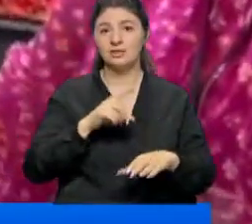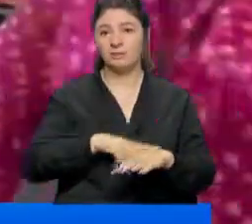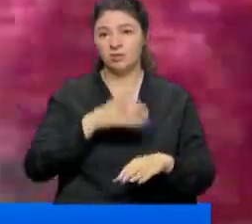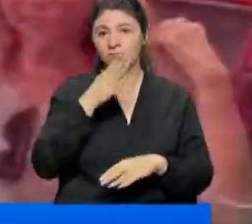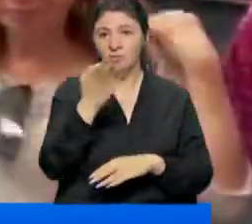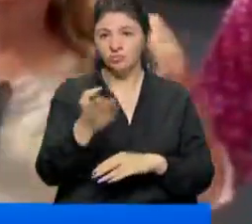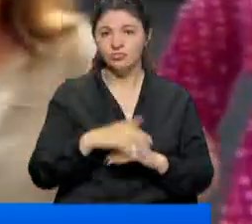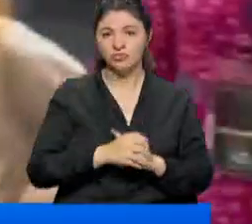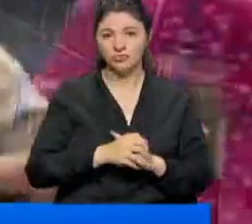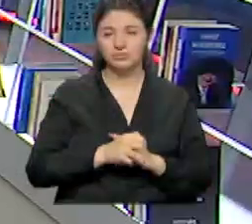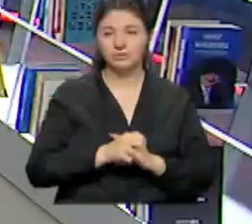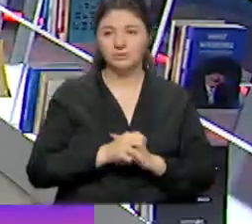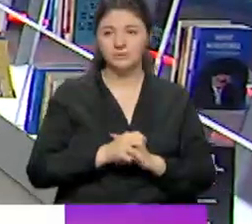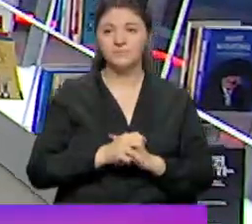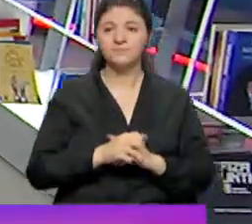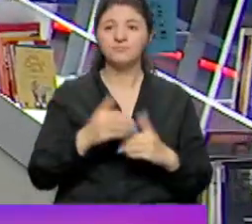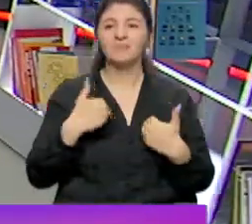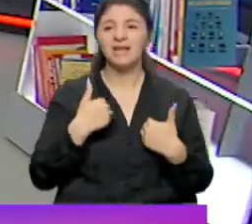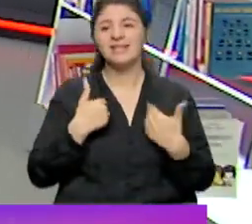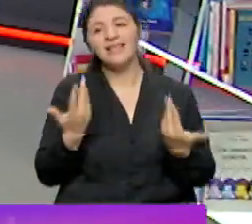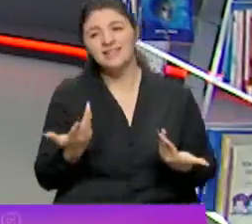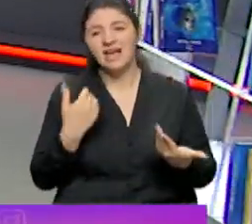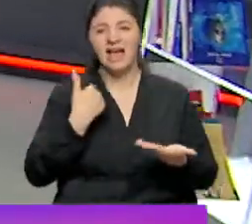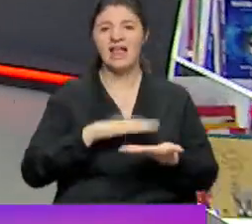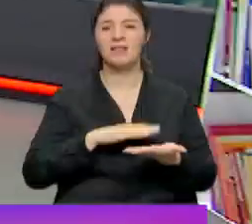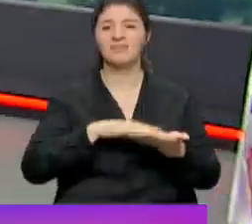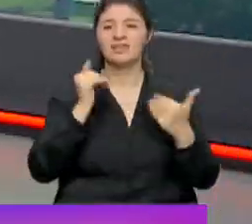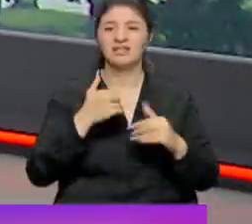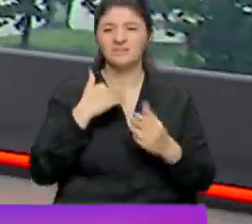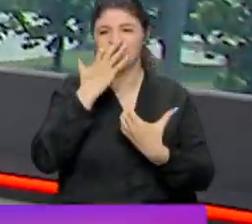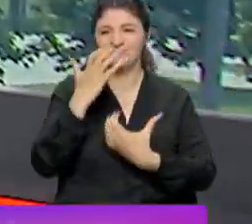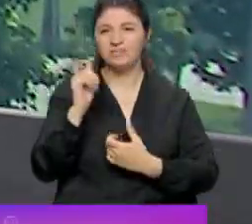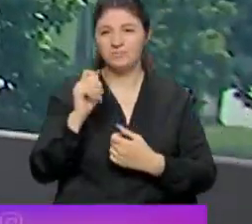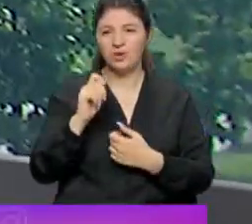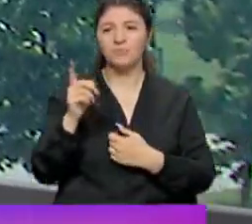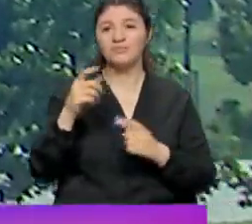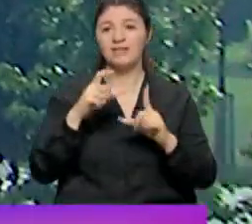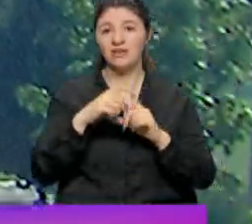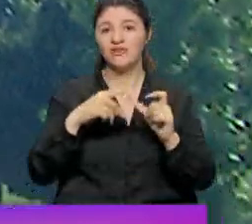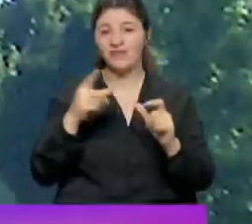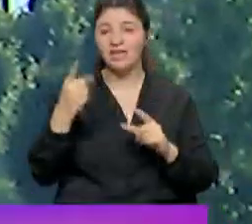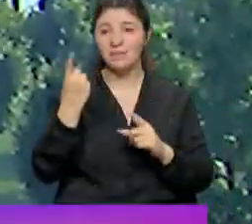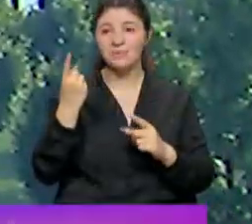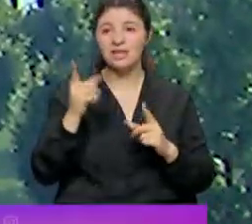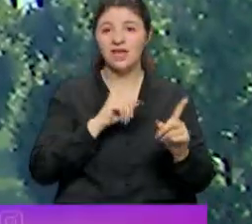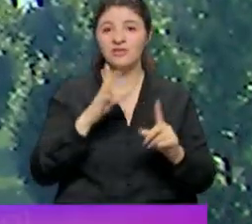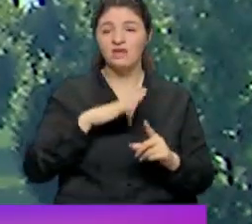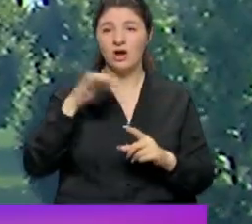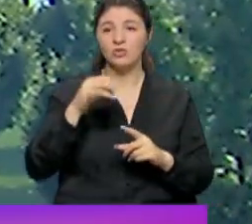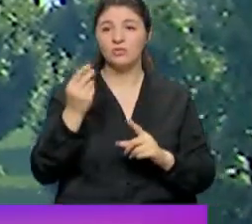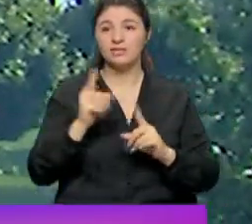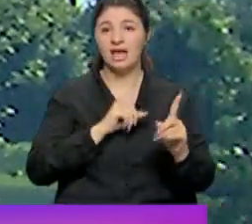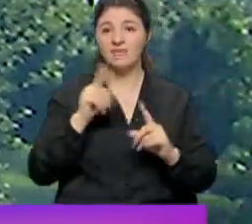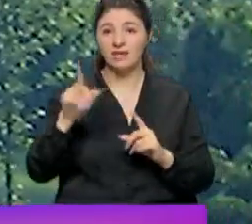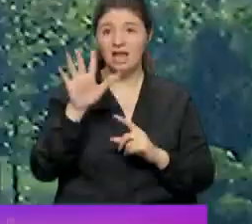var zamanı biliyorsunuz benden efsane elimden geldiği kadar katkı veriyorum Darüşşafaka'ya Hatta bir daha vardı haklı